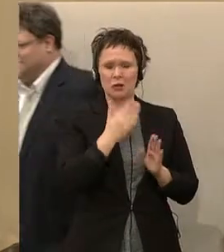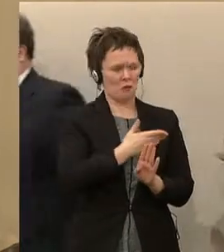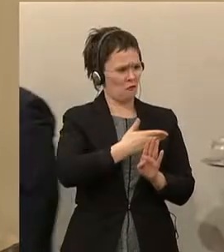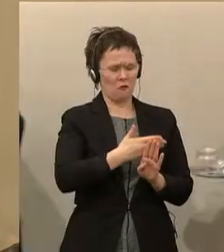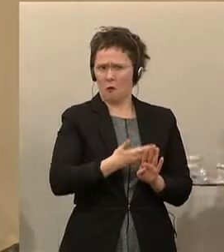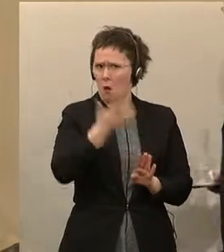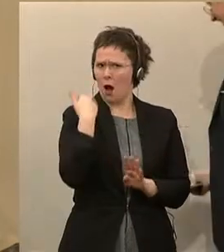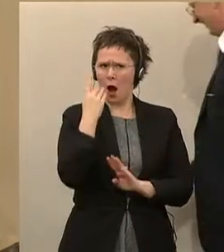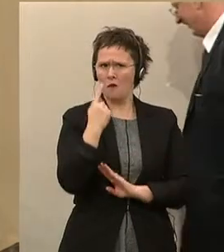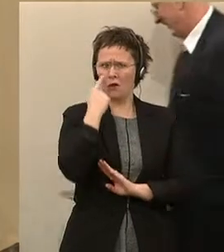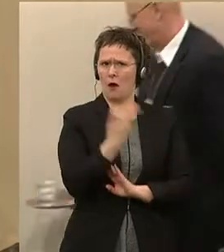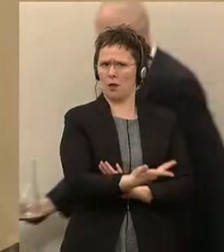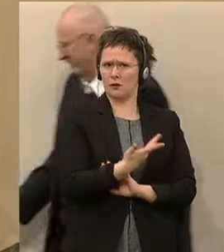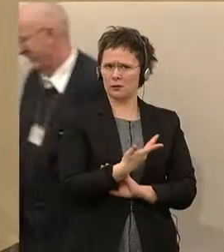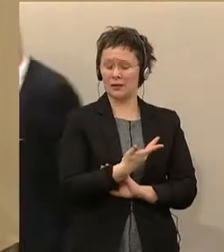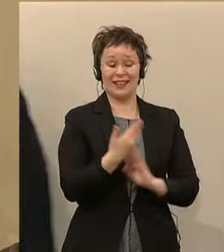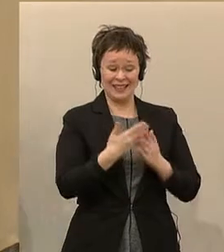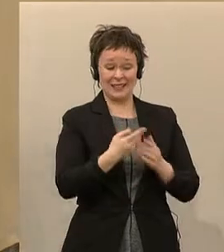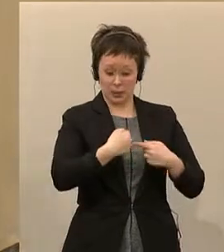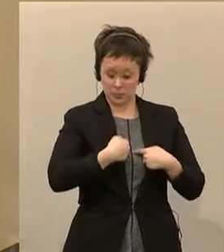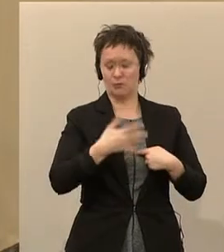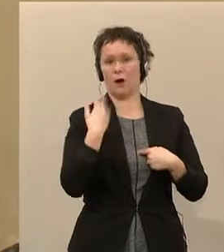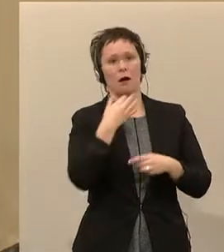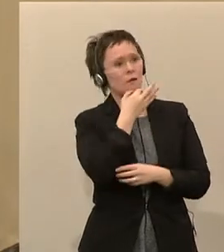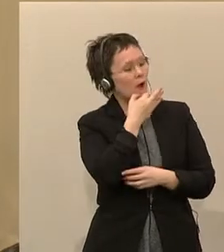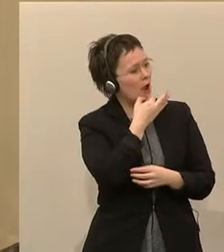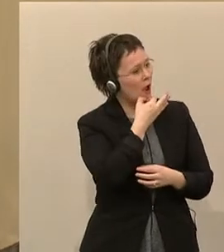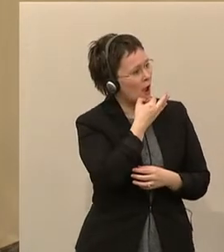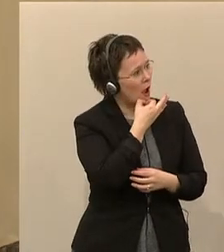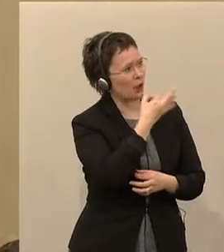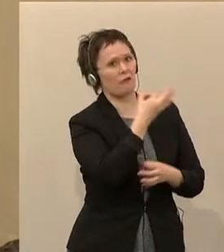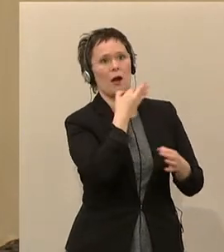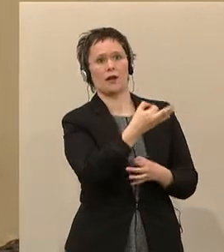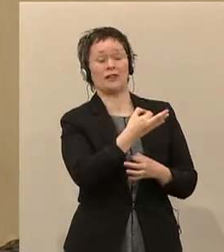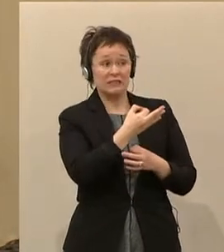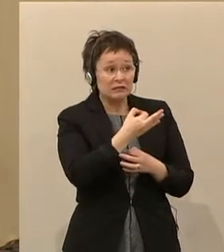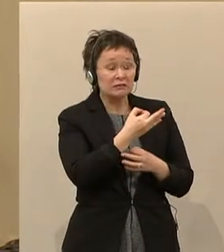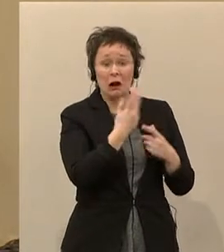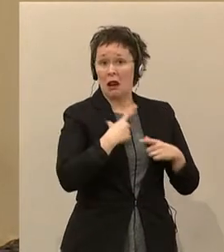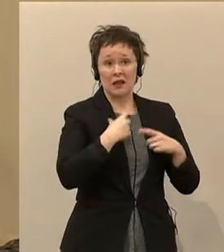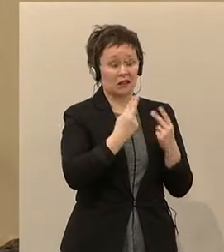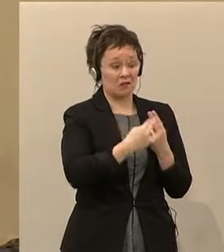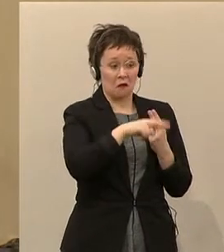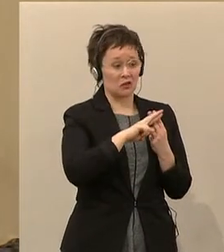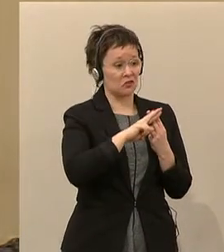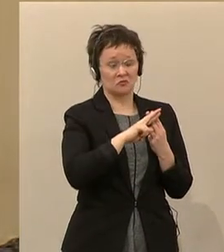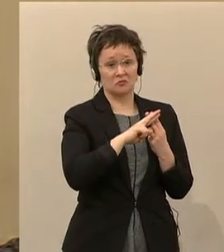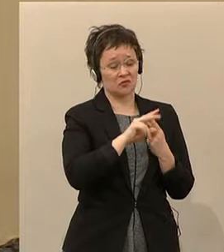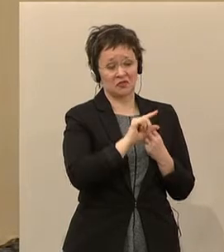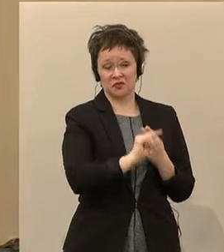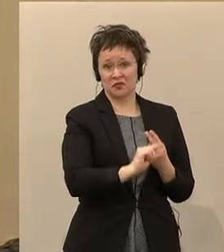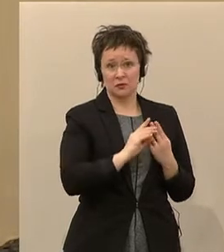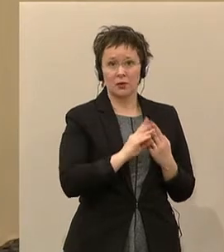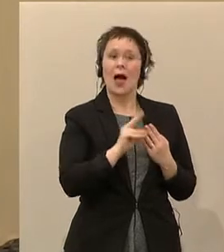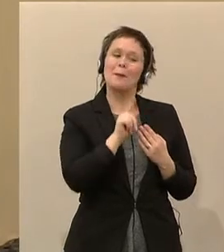Die Fragen in meiner Anfrage sind leider gar nicht bis nur sehr ausweichend beantwortet worden. Der Fall Friedrich F. verweist für mich aber auf ein